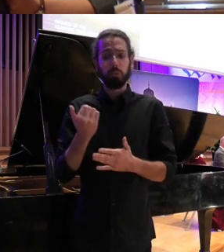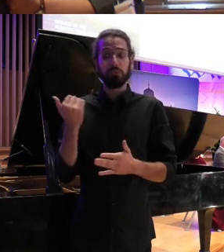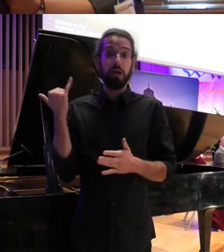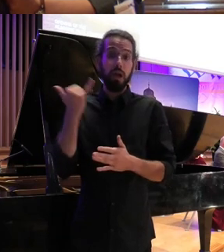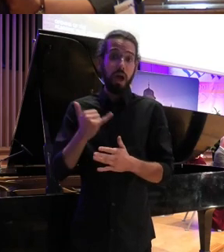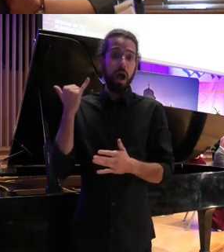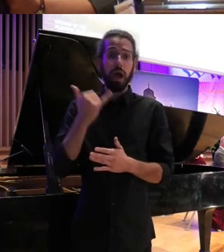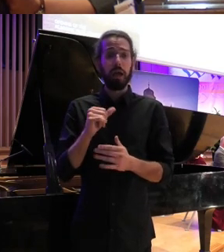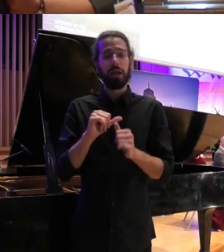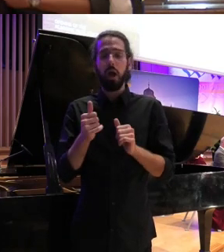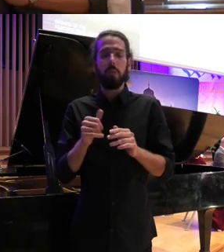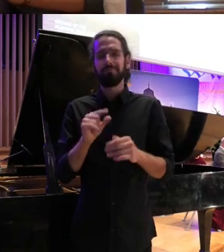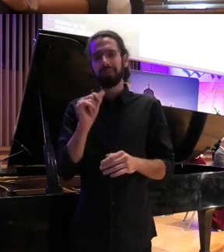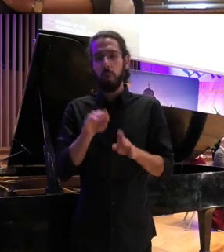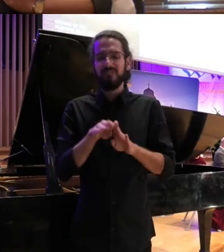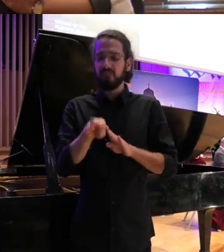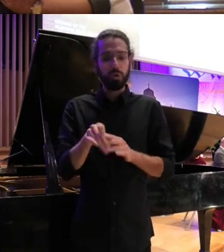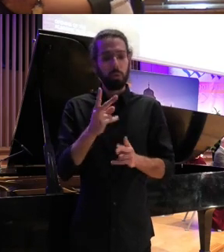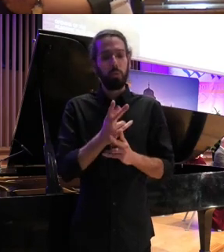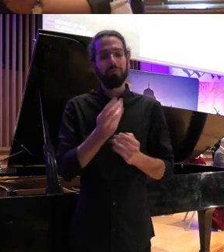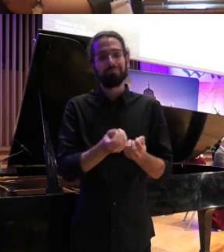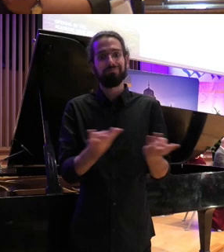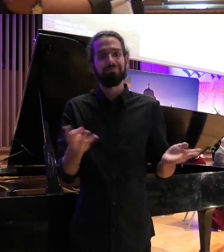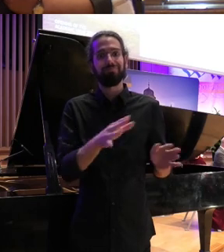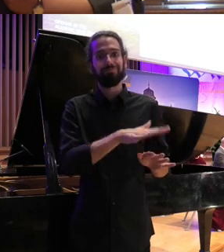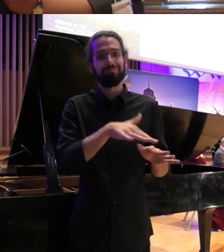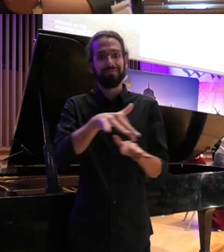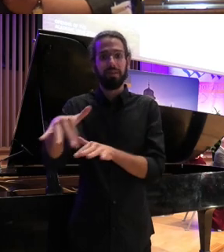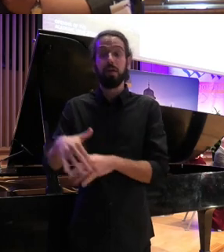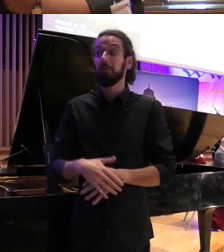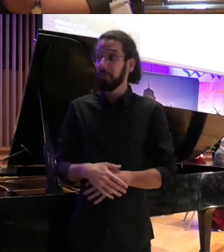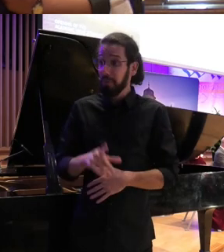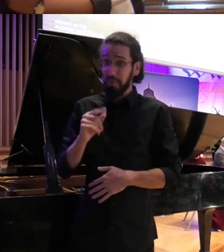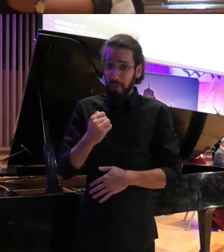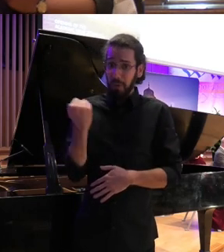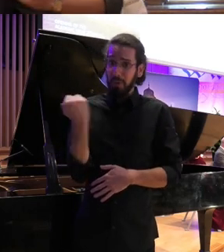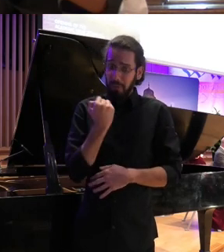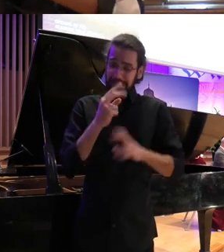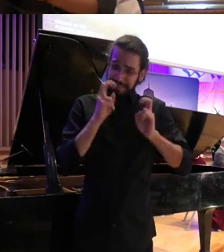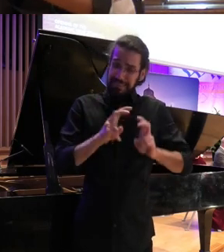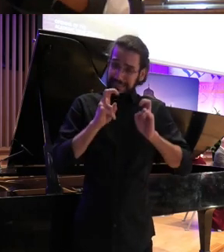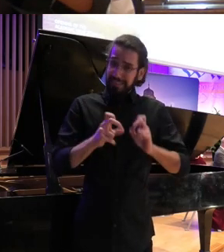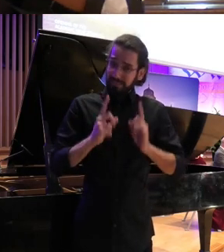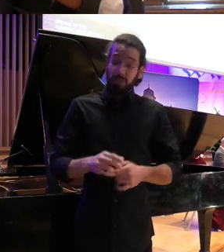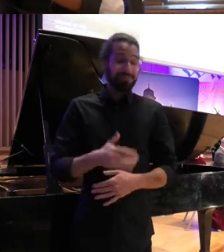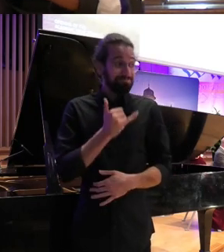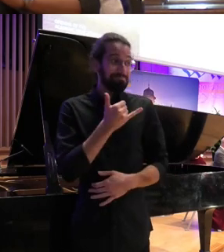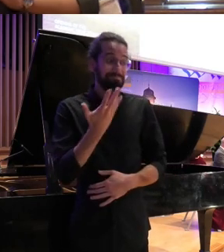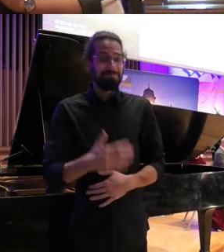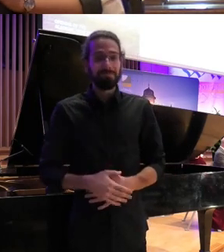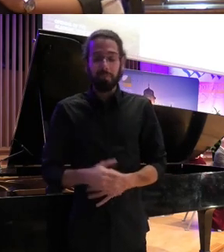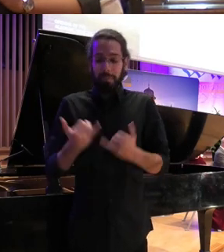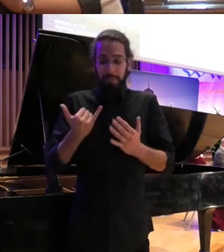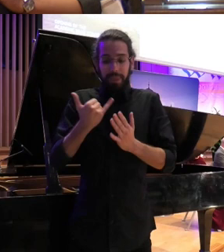wesentliche Fortschritte gemacht haben. Das klingt ja spannend. Dann haben wir auf jeden Fall noch was zu tun in der Zukunft. Wie sieht es aus? Meine letzte